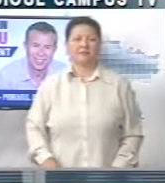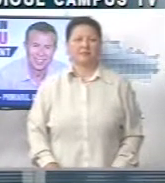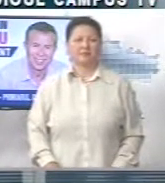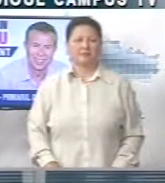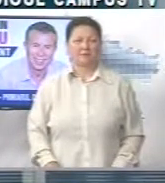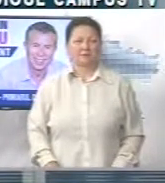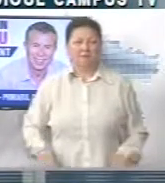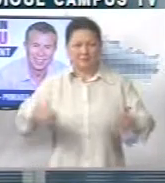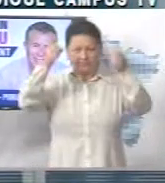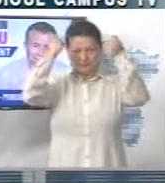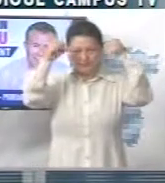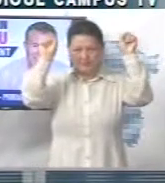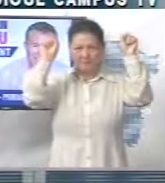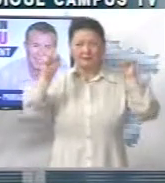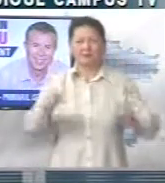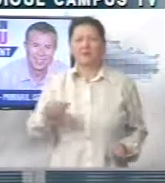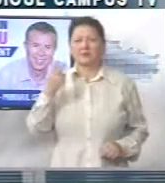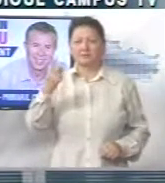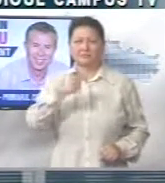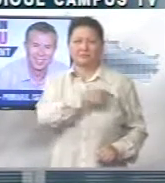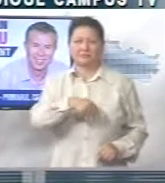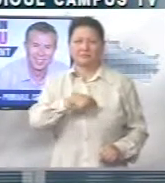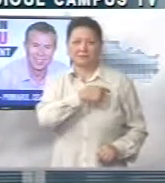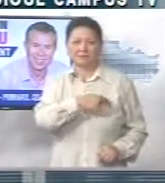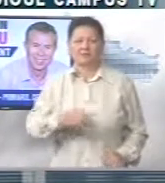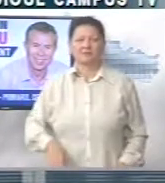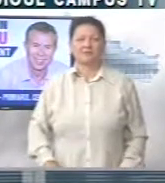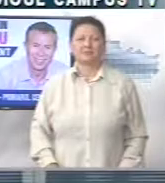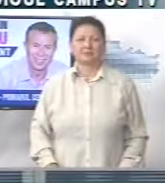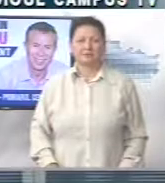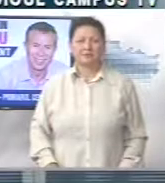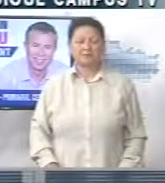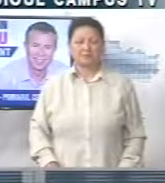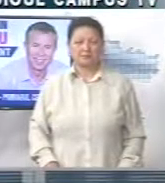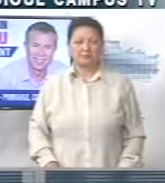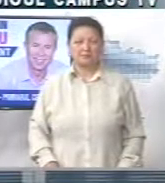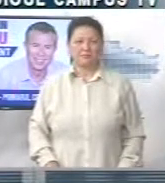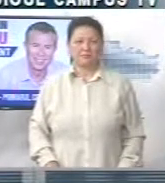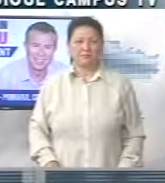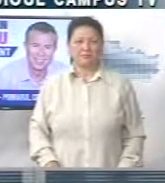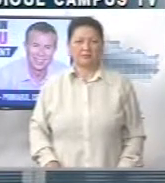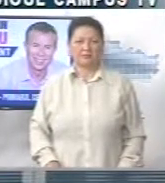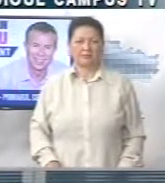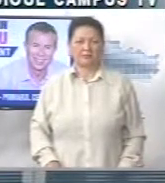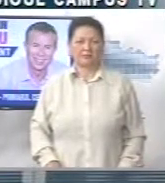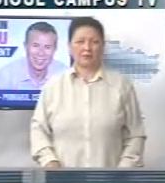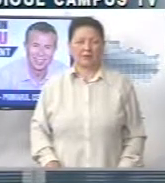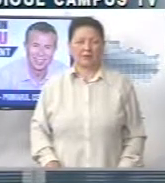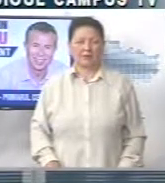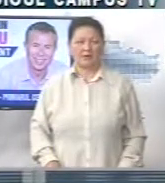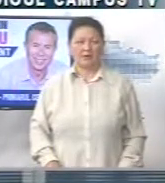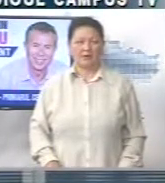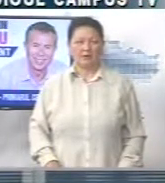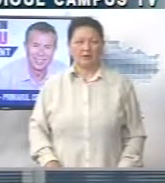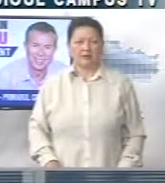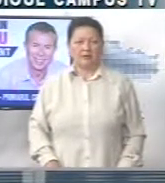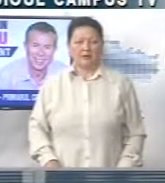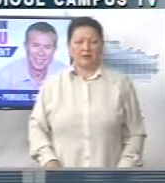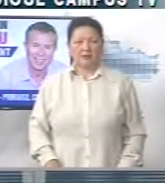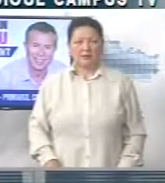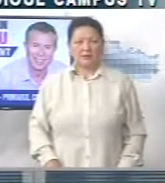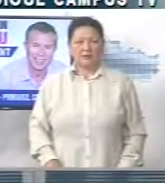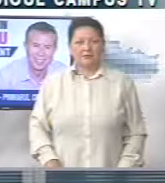Am absolvit două facultăți, Institutul Politehnic București, Facultatea de Energetică și Academia de Studii Economice, Facultatea de Finanțe, Bănci și